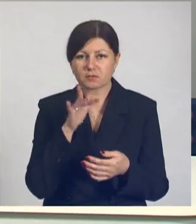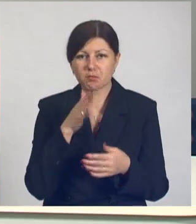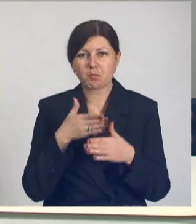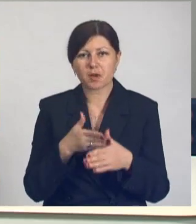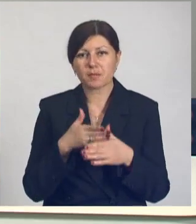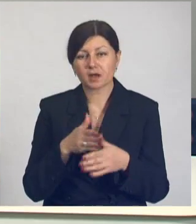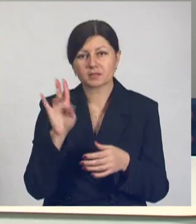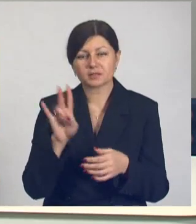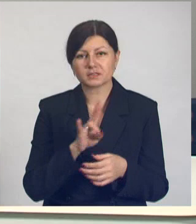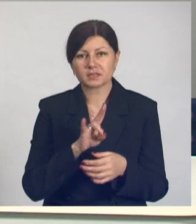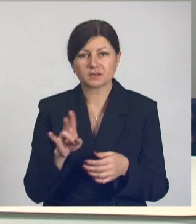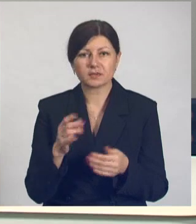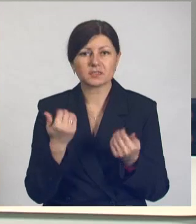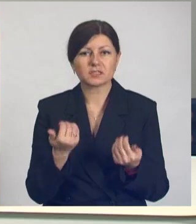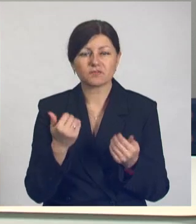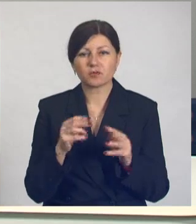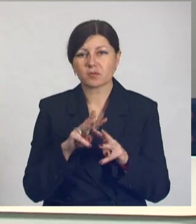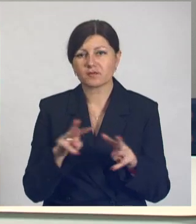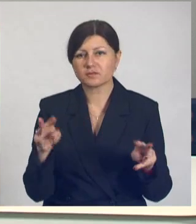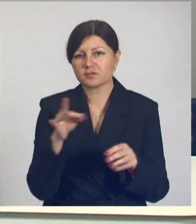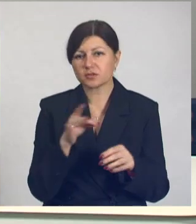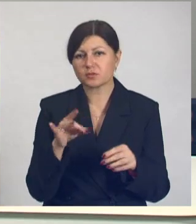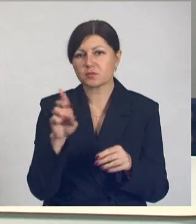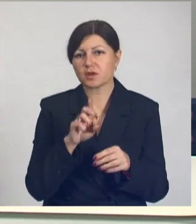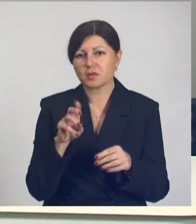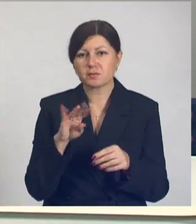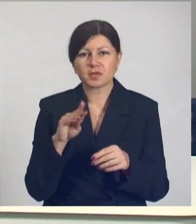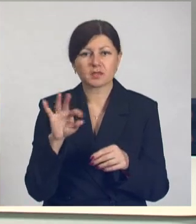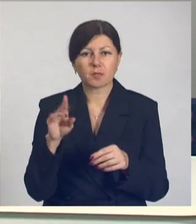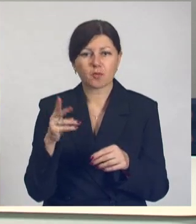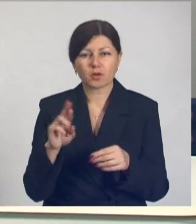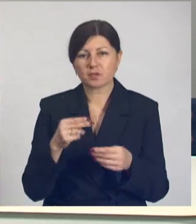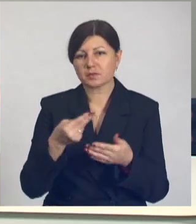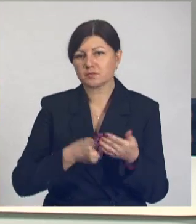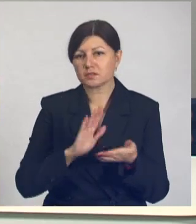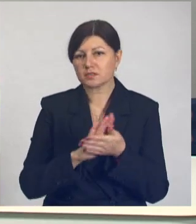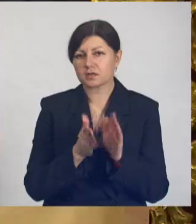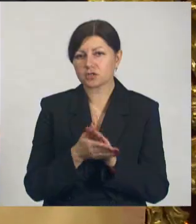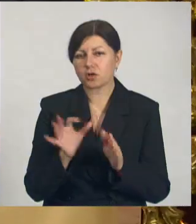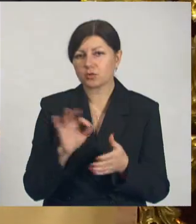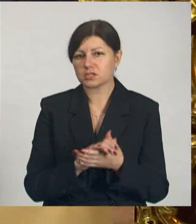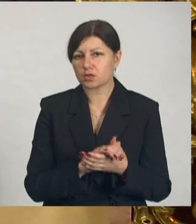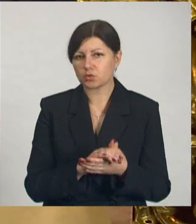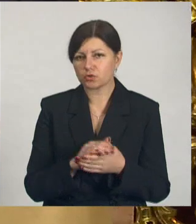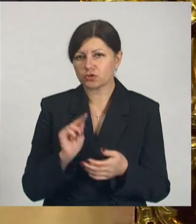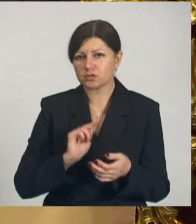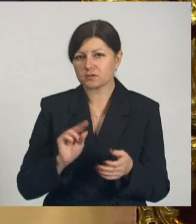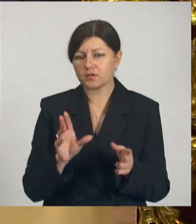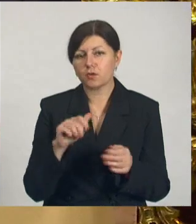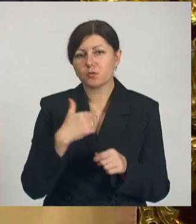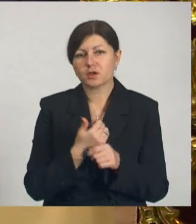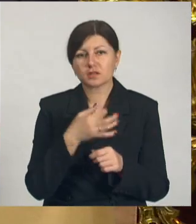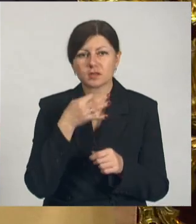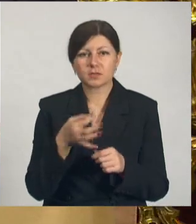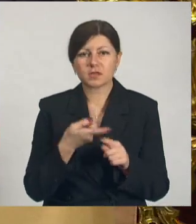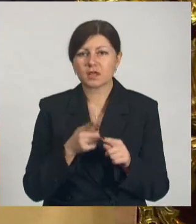и церковь. Сегодня правительство региона и Белгородская митрополия подписали соглашение о сотрудничестве. Губернатор отметил,